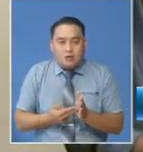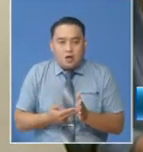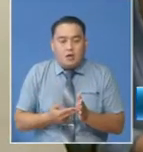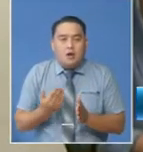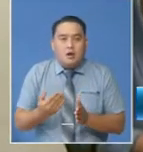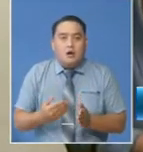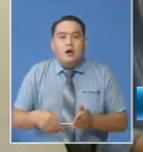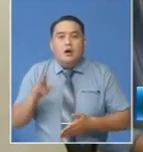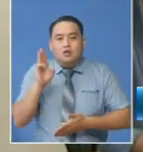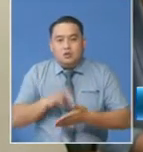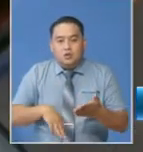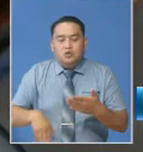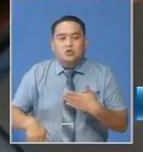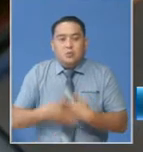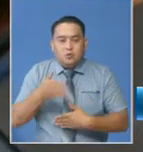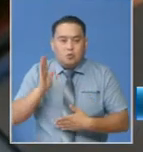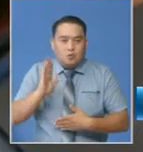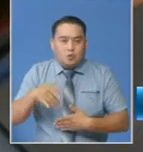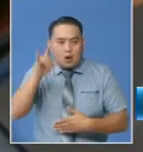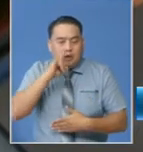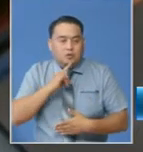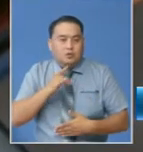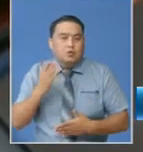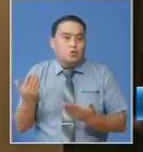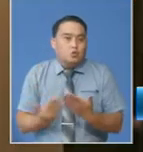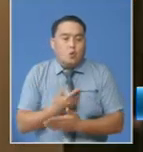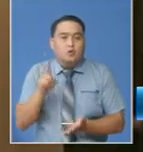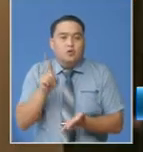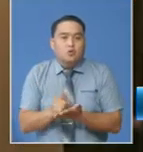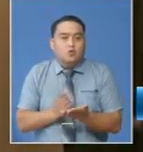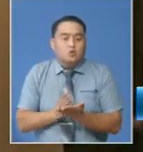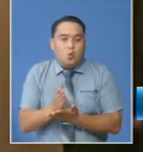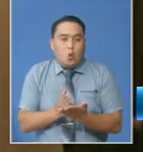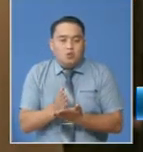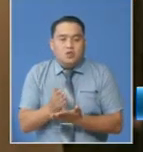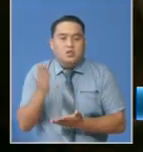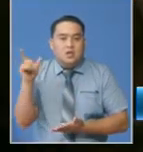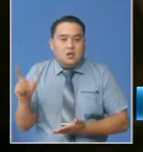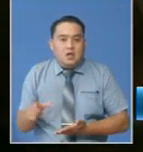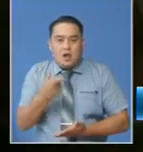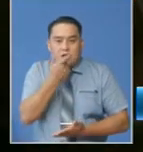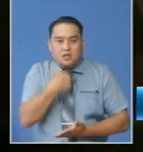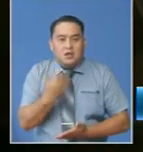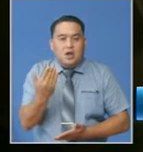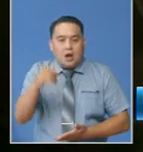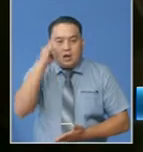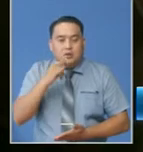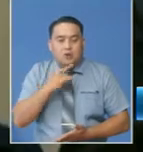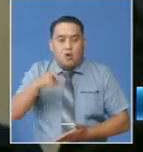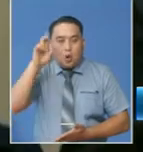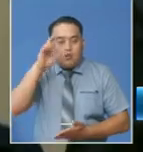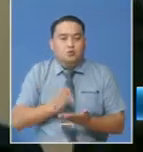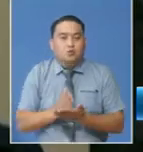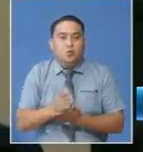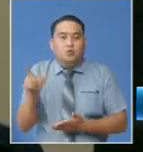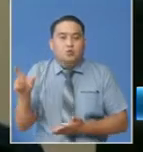понесут административное наказание. В Казахстане появилась новая должность – уполномоченный по этике. Для казахстанских